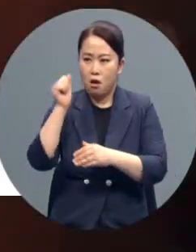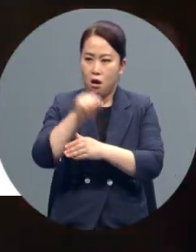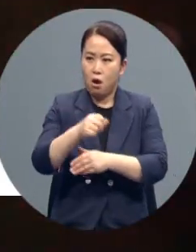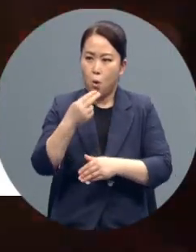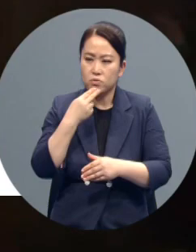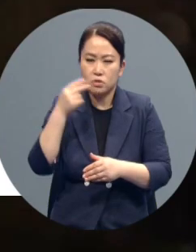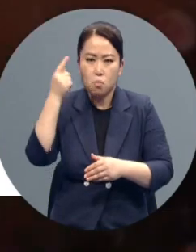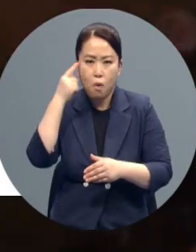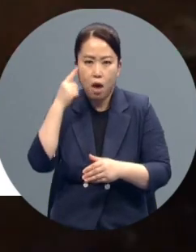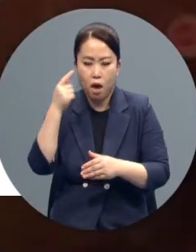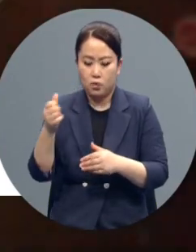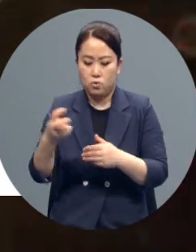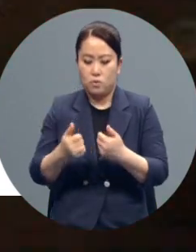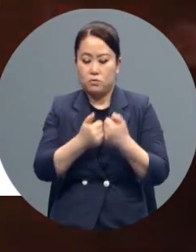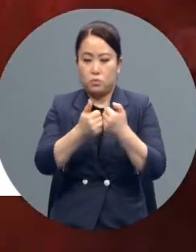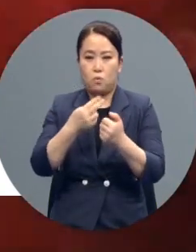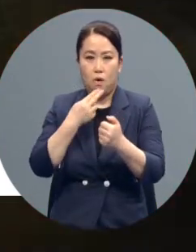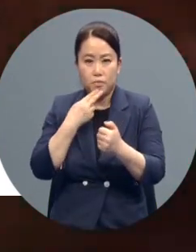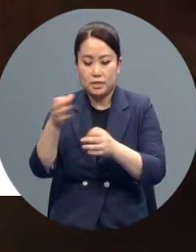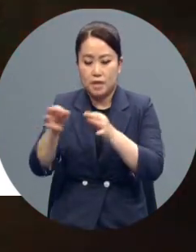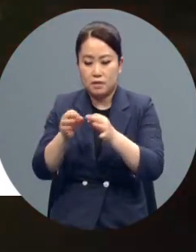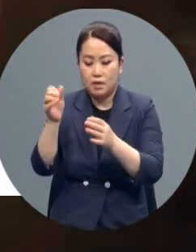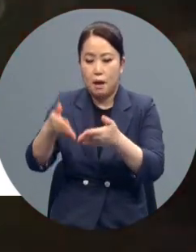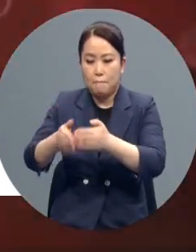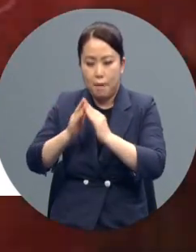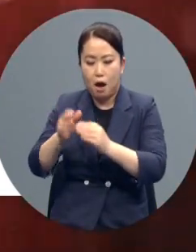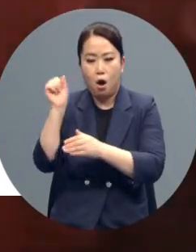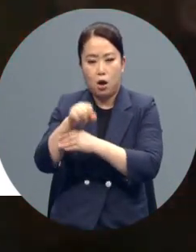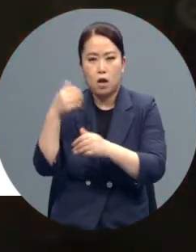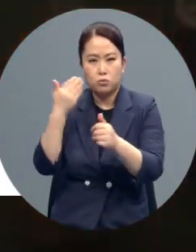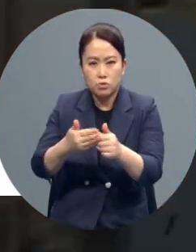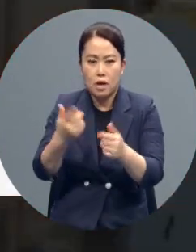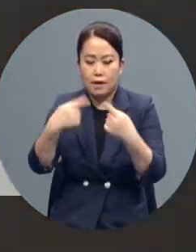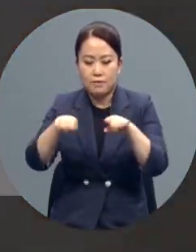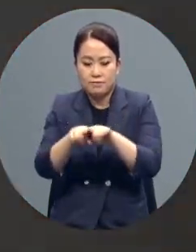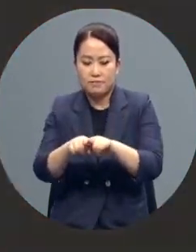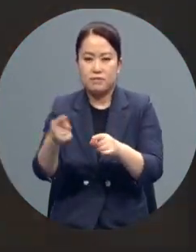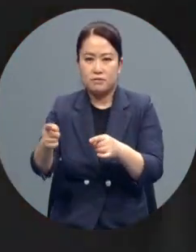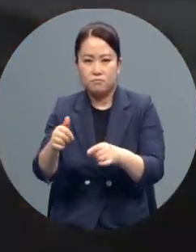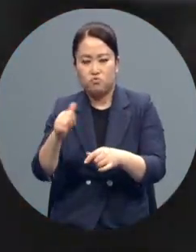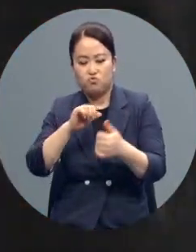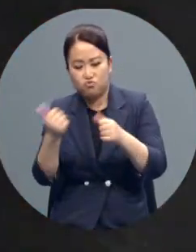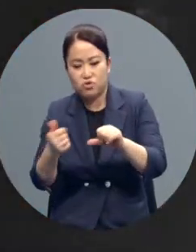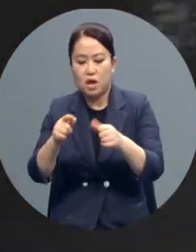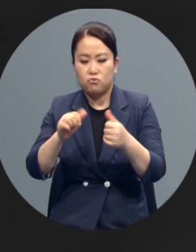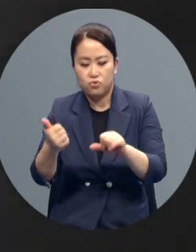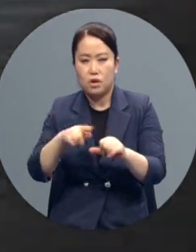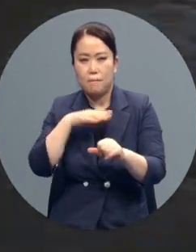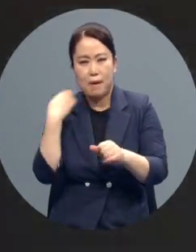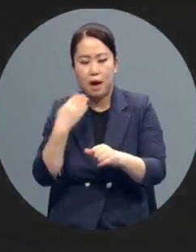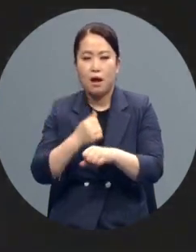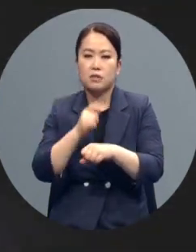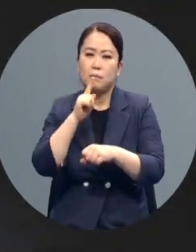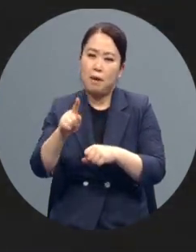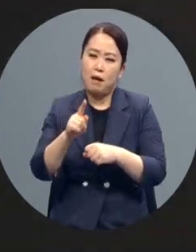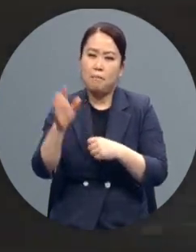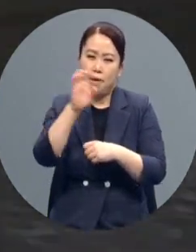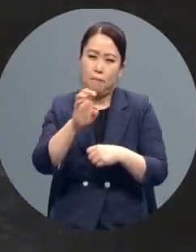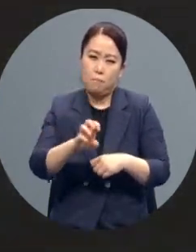주느냐. 내가 혼자 안 되면 같이 죽자. 밥 먹듯이 이야기했어. 부산 외국어대학교